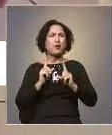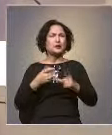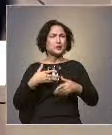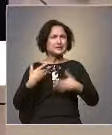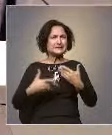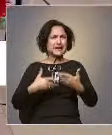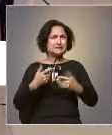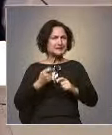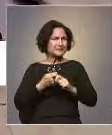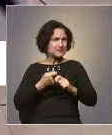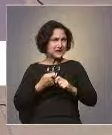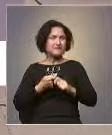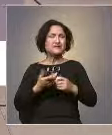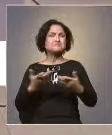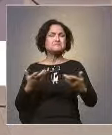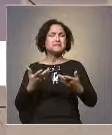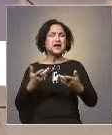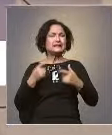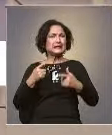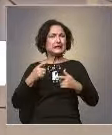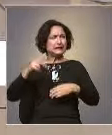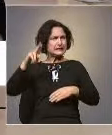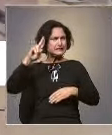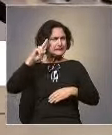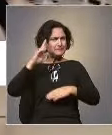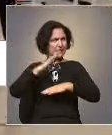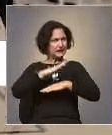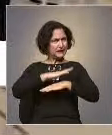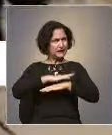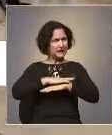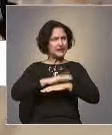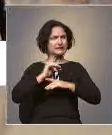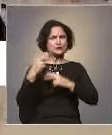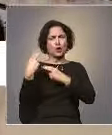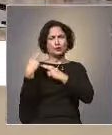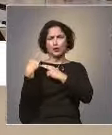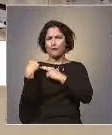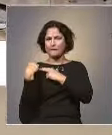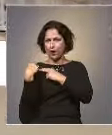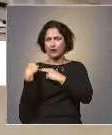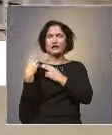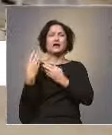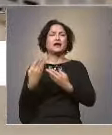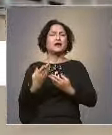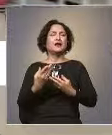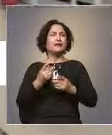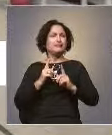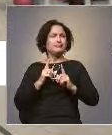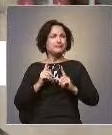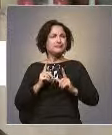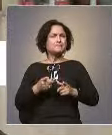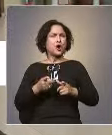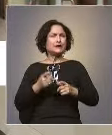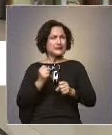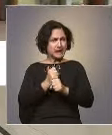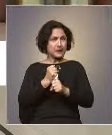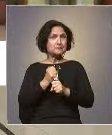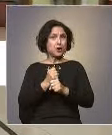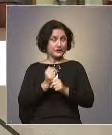с тях да направим, това е да ги дисциплинираме, да се научат да са отговорни, да могат да